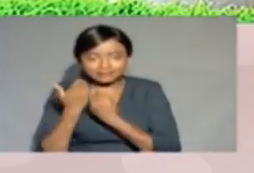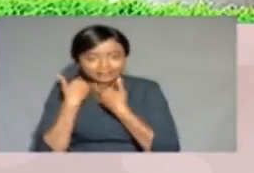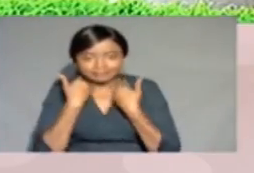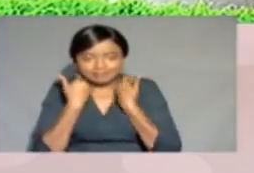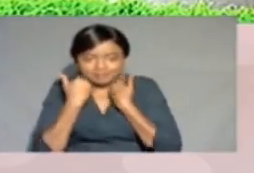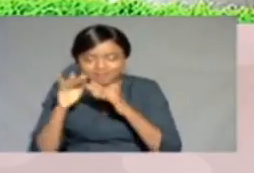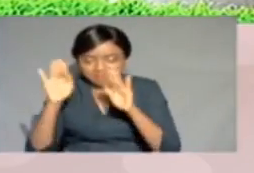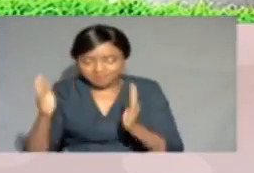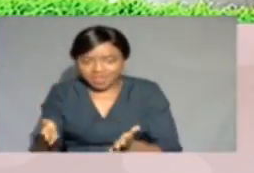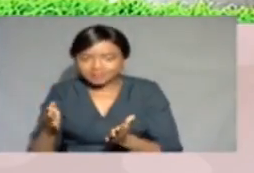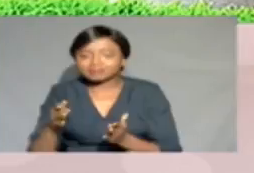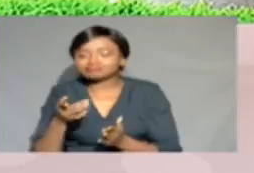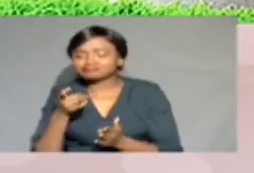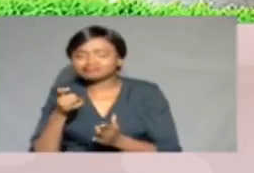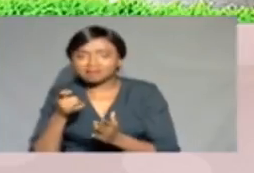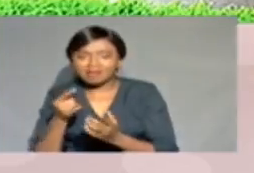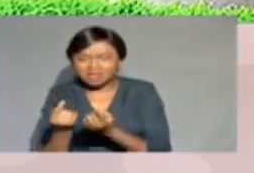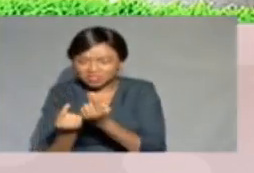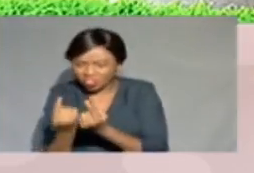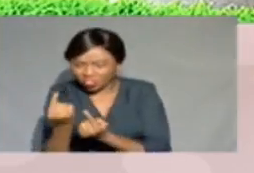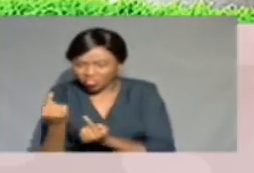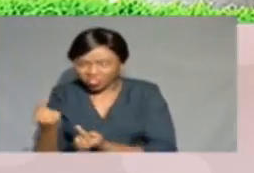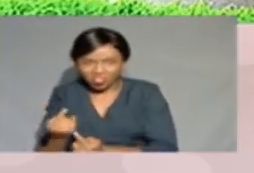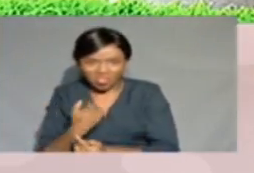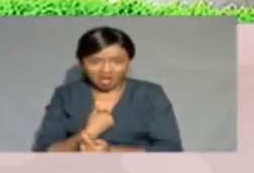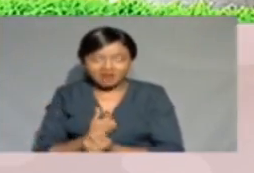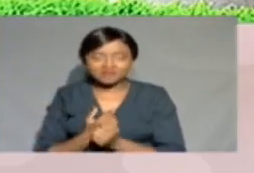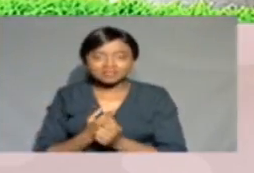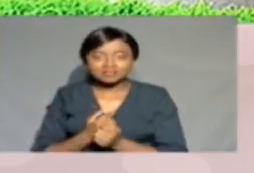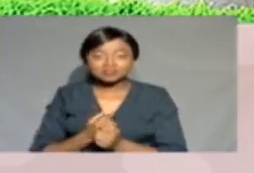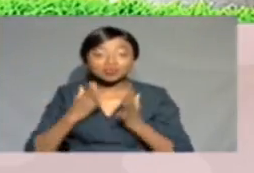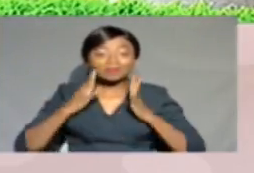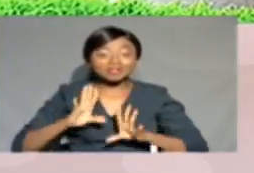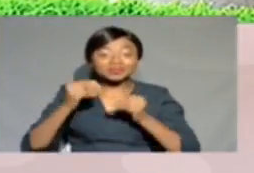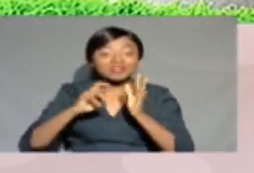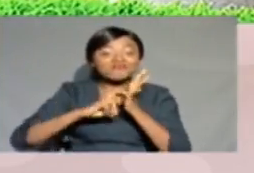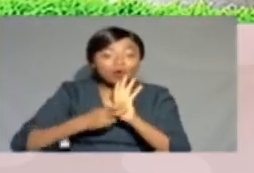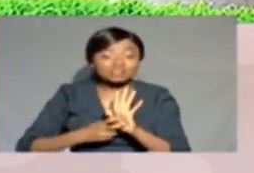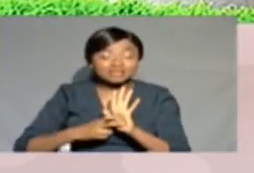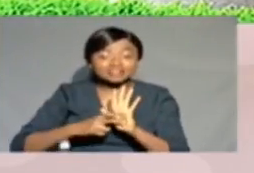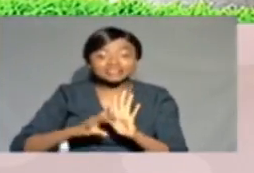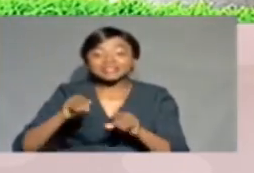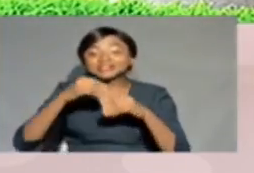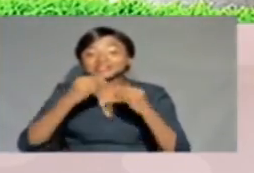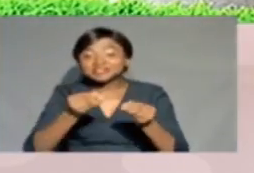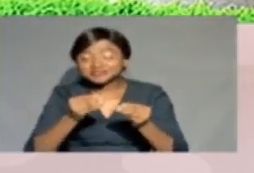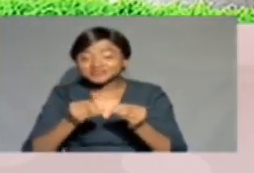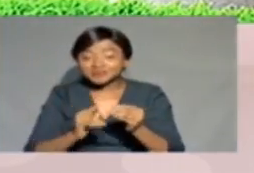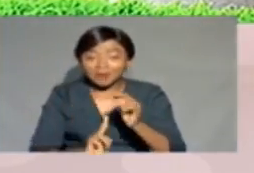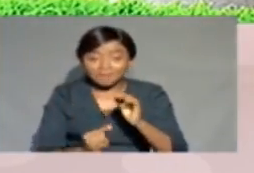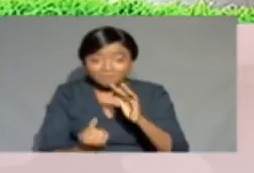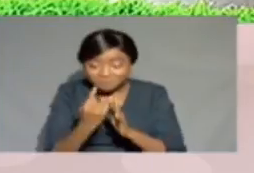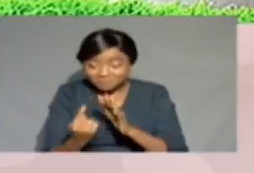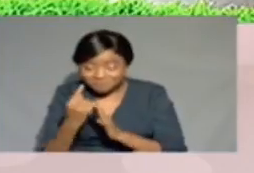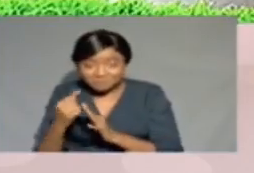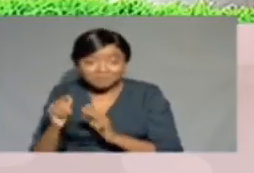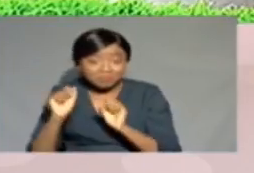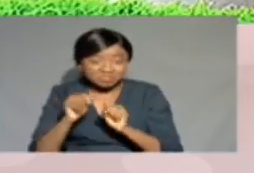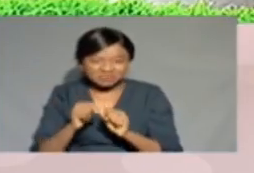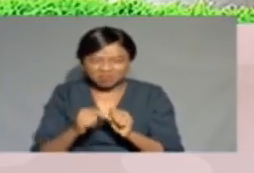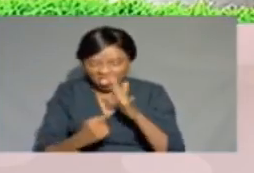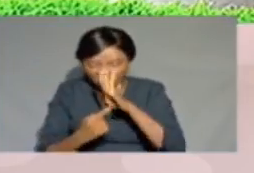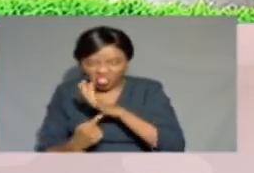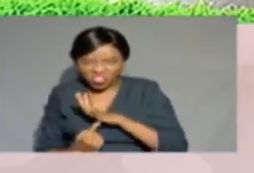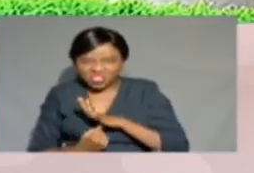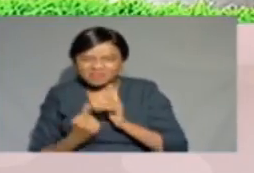kwa bahati nzuri yule bwana aliopewa kandarasi ya kuleta misumari amelipwa pesa lakini hajaleta misumari. Kwa hiyo